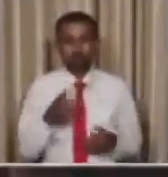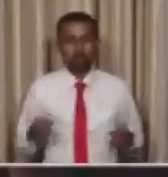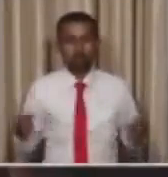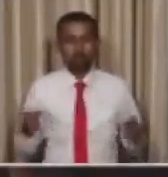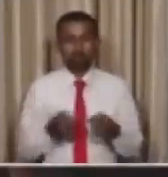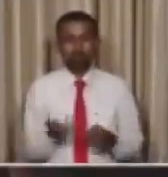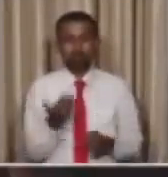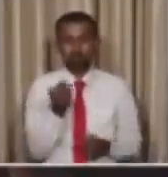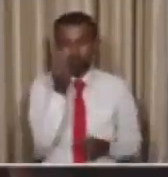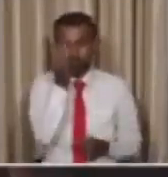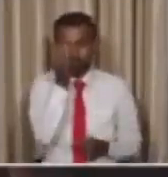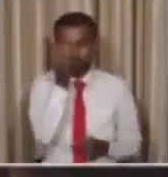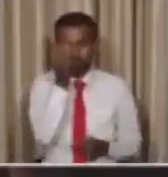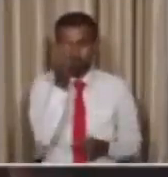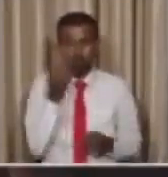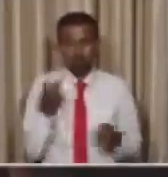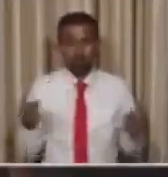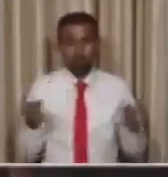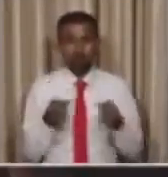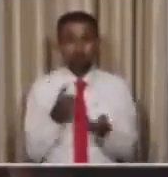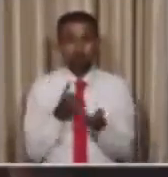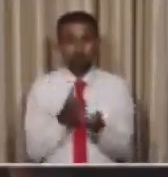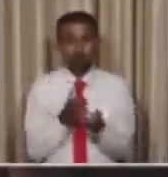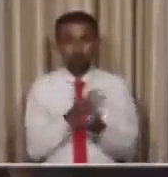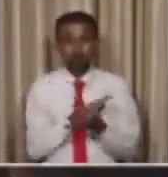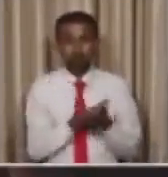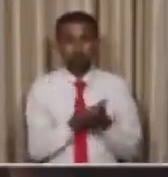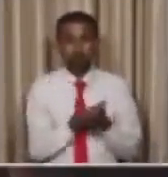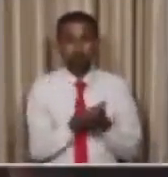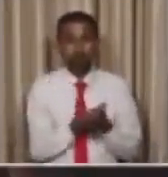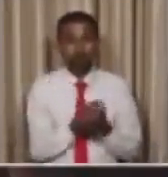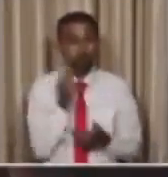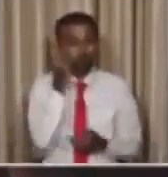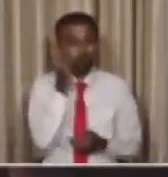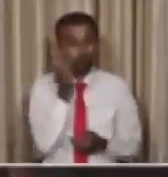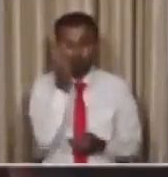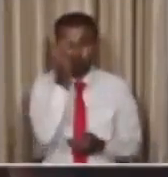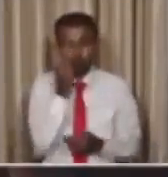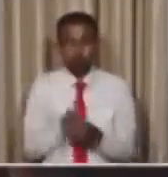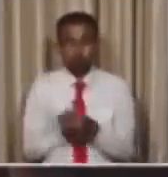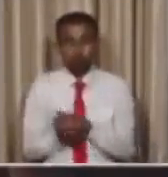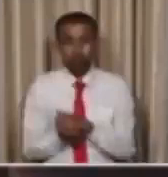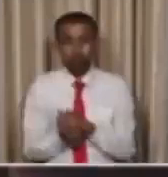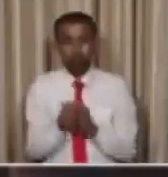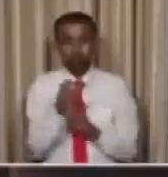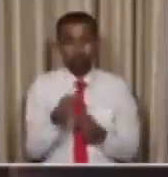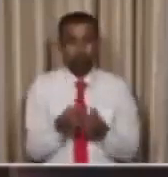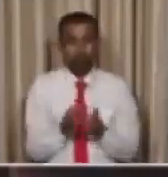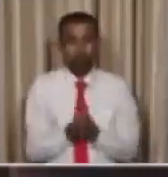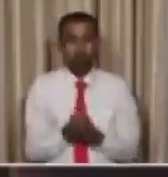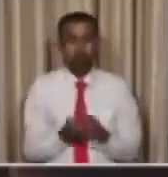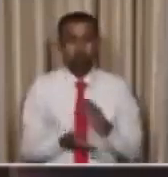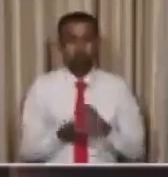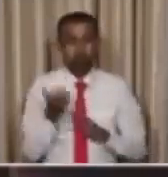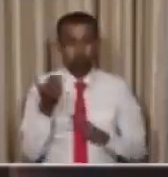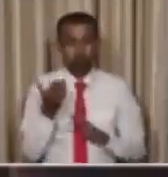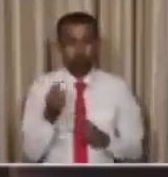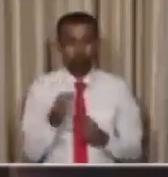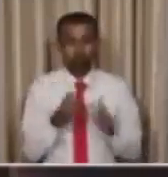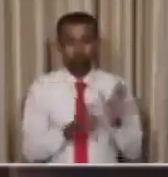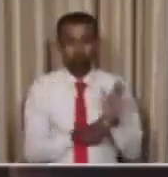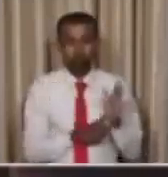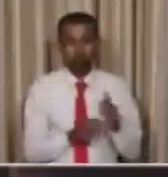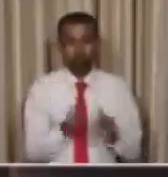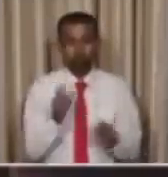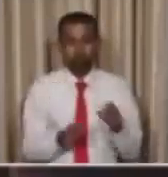අර ඊශ්‍රායලයේ නැව් වලට ගහන්න හූති කැරලිකරුවෝ, ඊශ්‍රායලයට සහයෝගය දෙන අයට තමන්ගේ විරෝධය පහන්න පලස්තීන